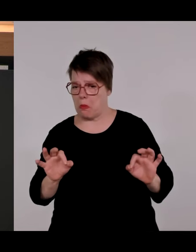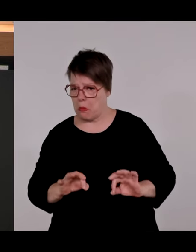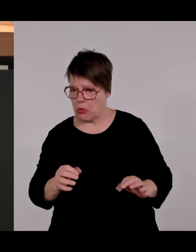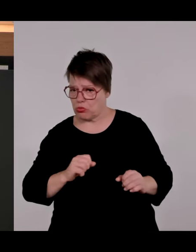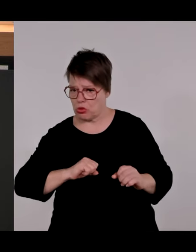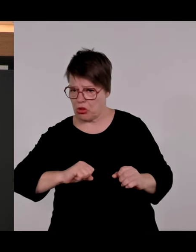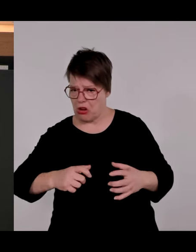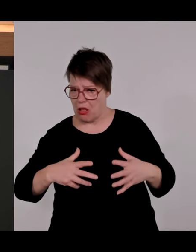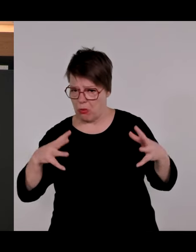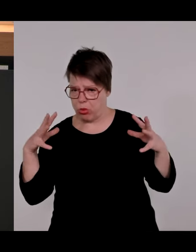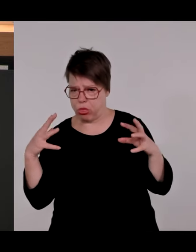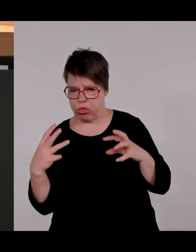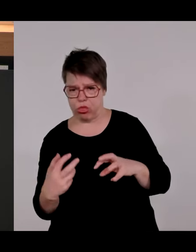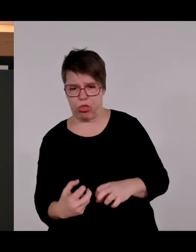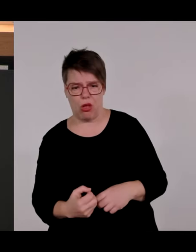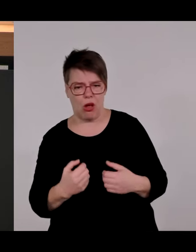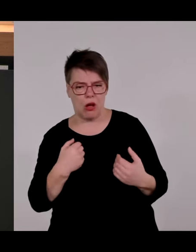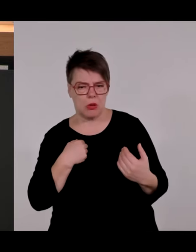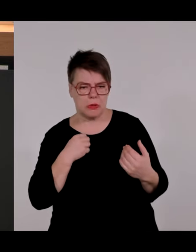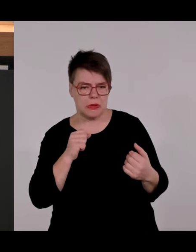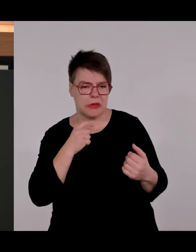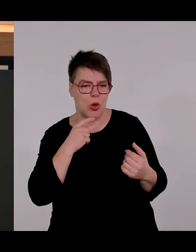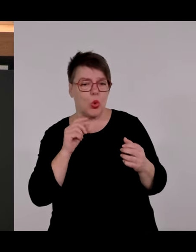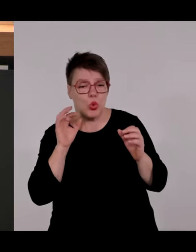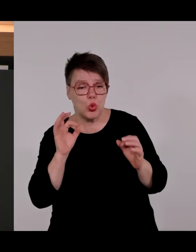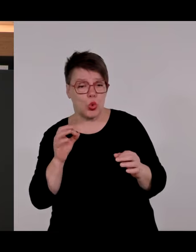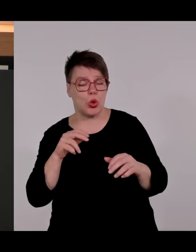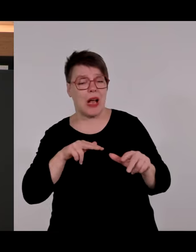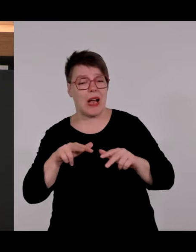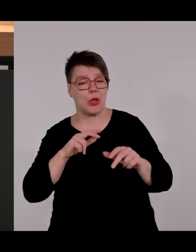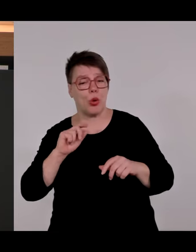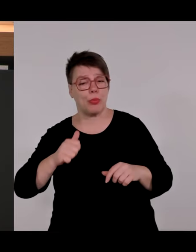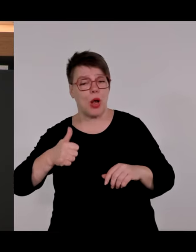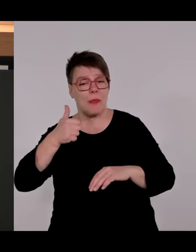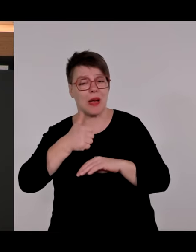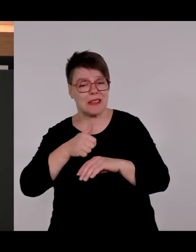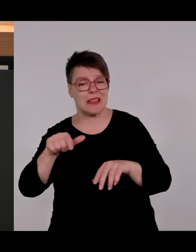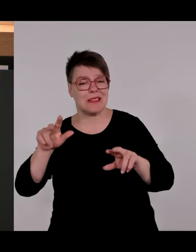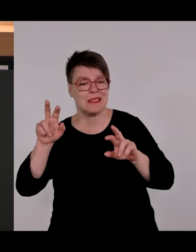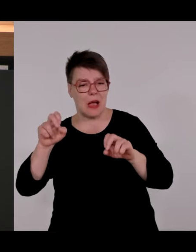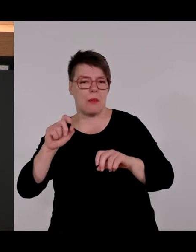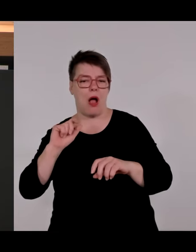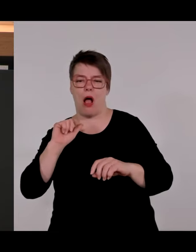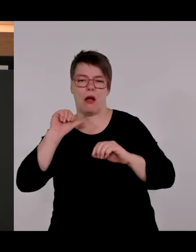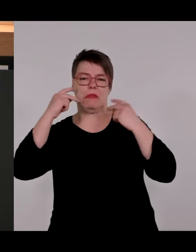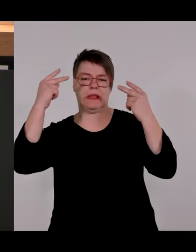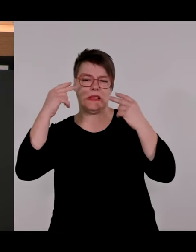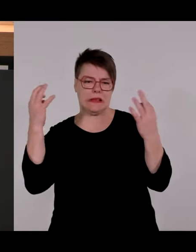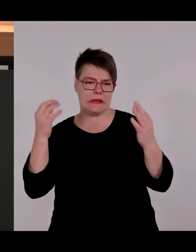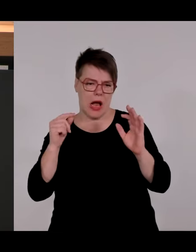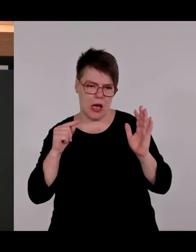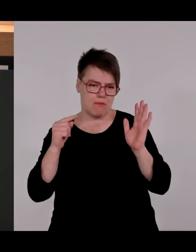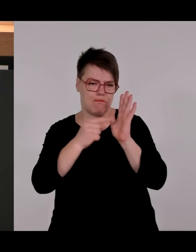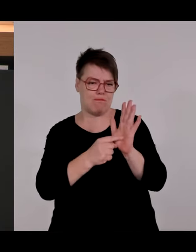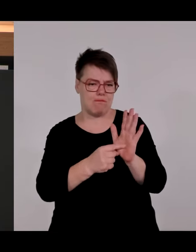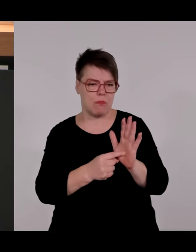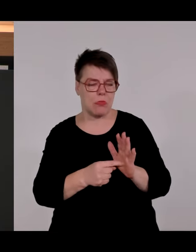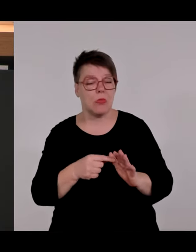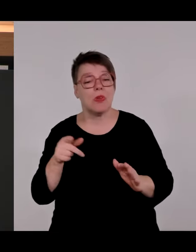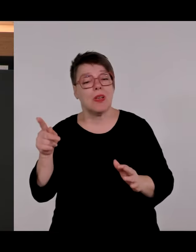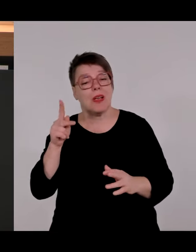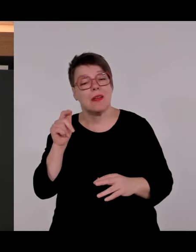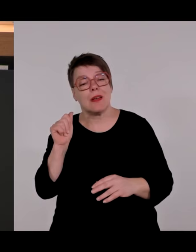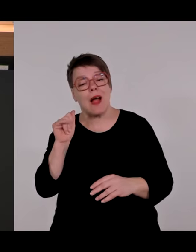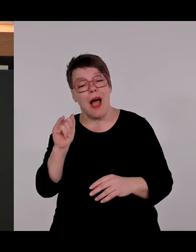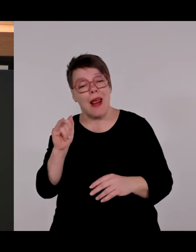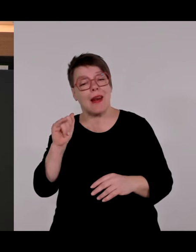Kai Wegner hat uns versprochen, dass, wenn er regierender Bürgermeister wird, Berlin wieder funktionieren wird. Deshalb